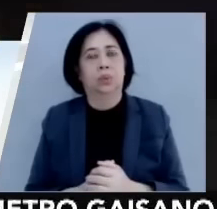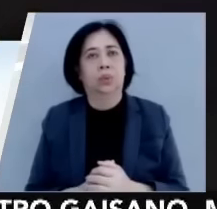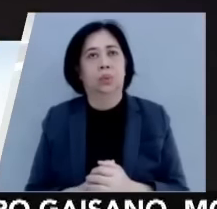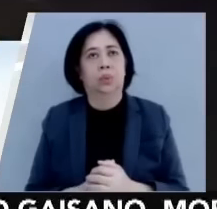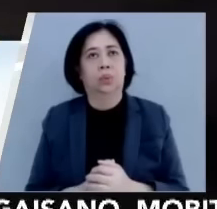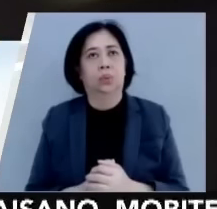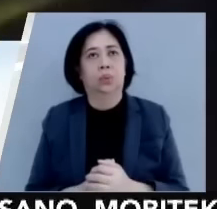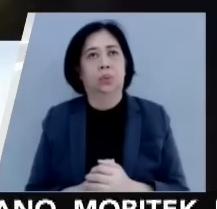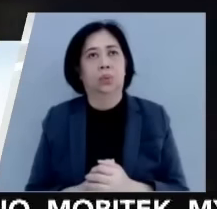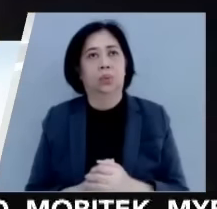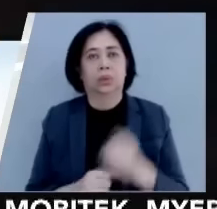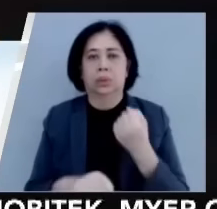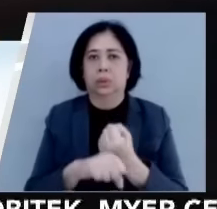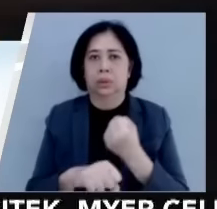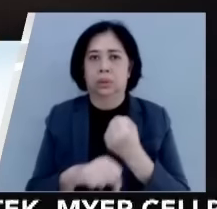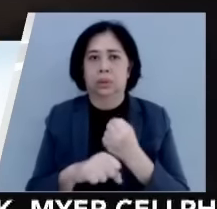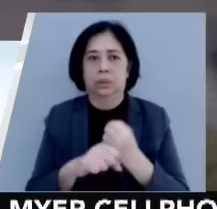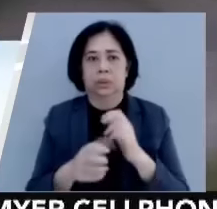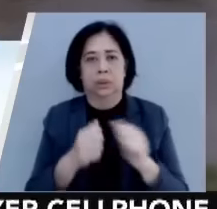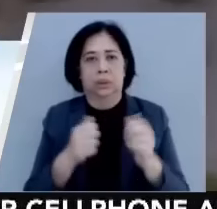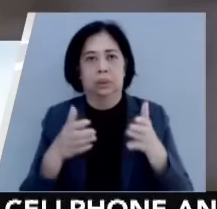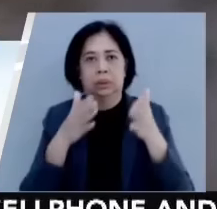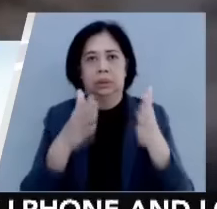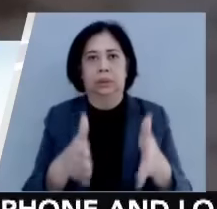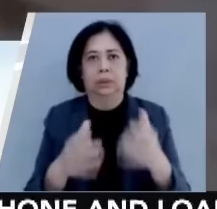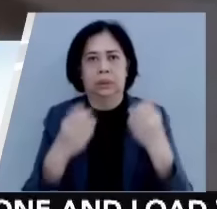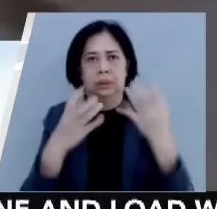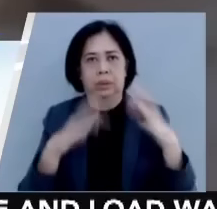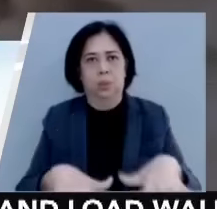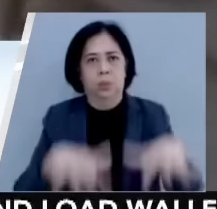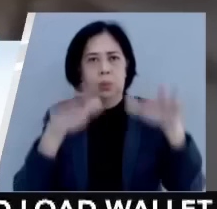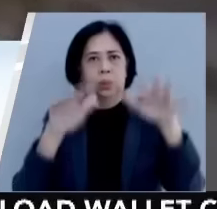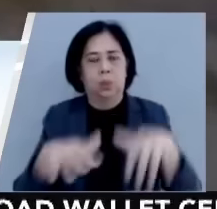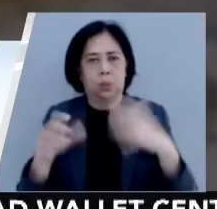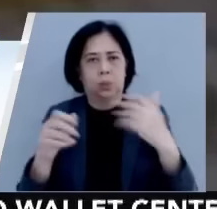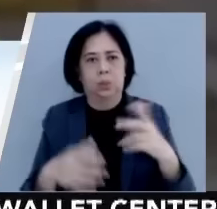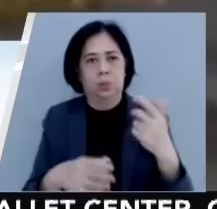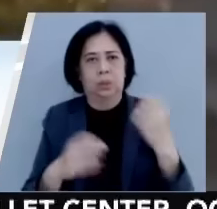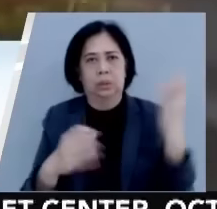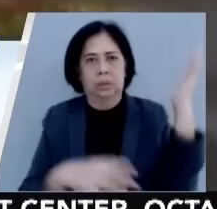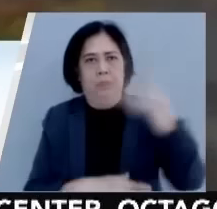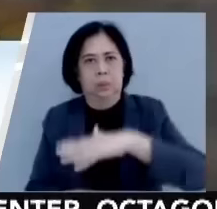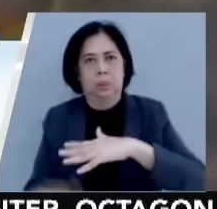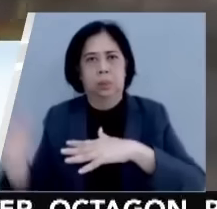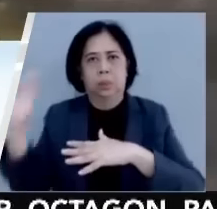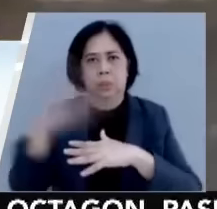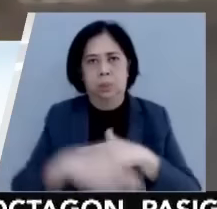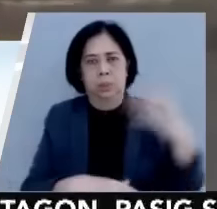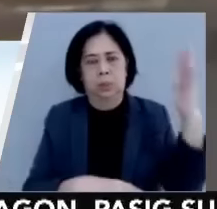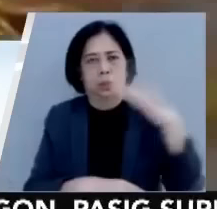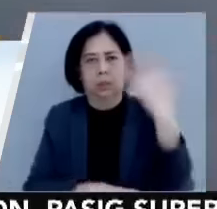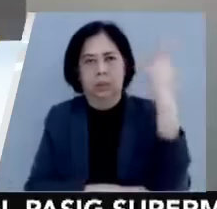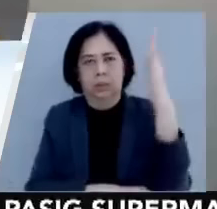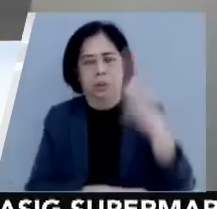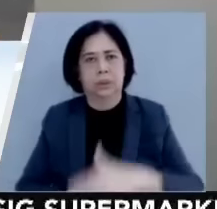Pahirapan din ang pagdaan sa mga kasada dahil sa baha na hinarangan pa ng mga naglimbahang puno. Ayun